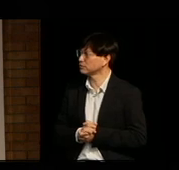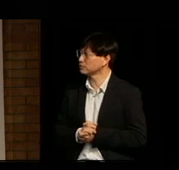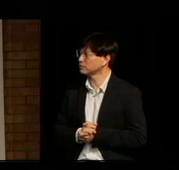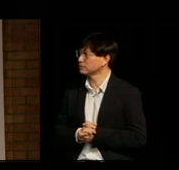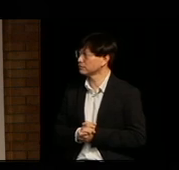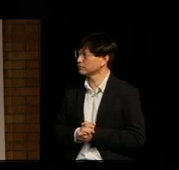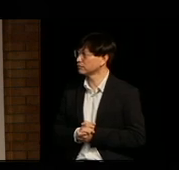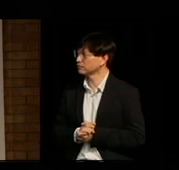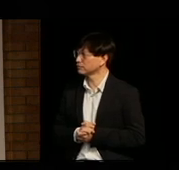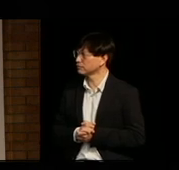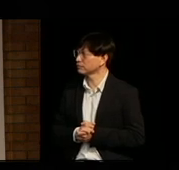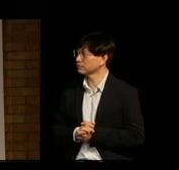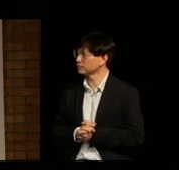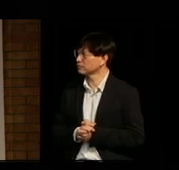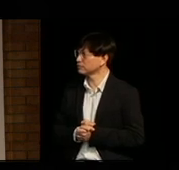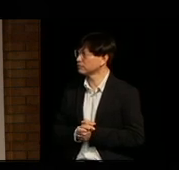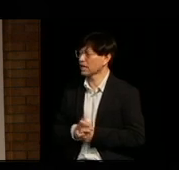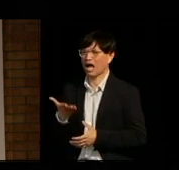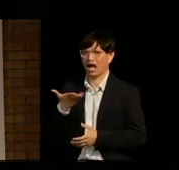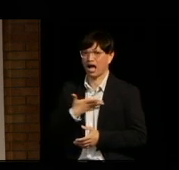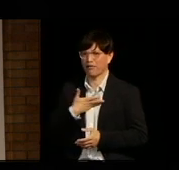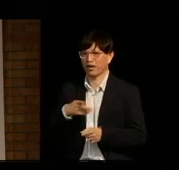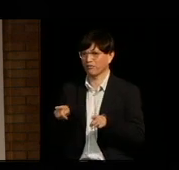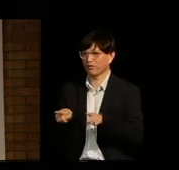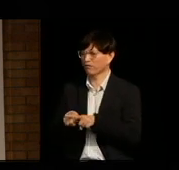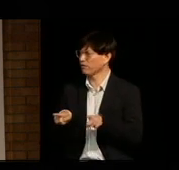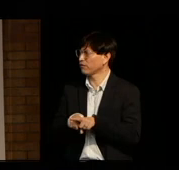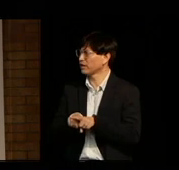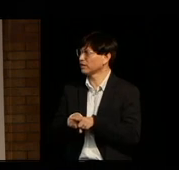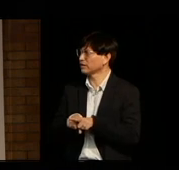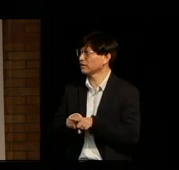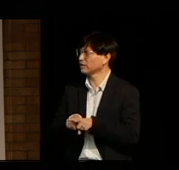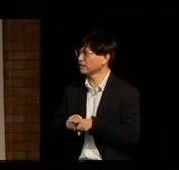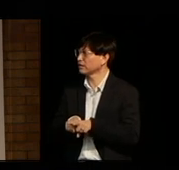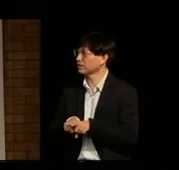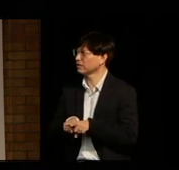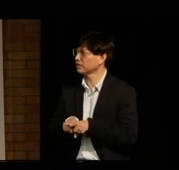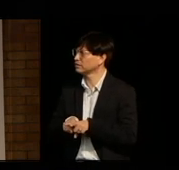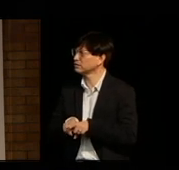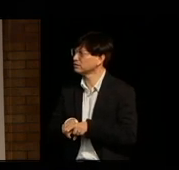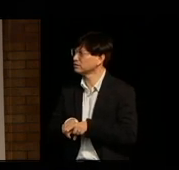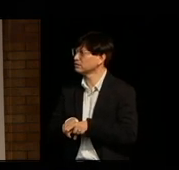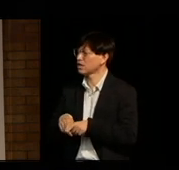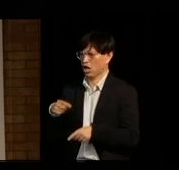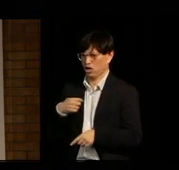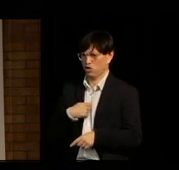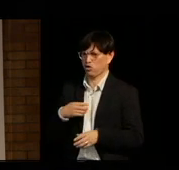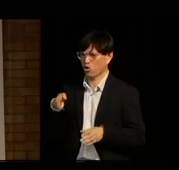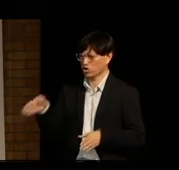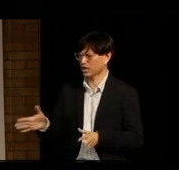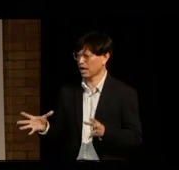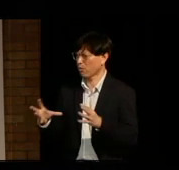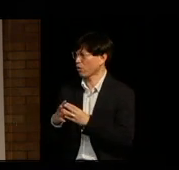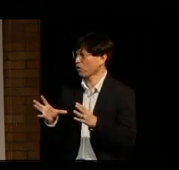quindi chiaramente No io avevo fraterni oppure magari non poteva partecipare perché mare io potevo andare a comunità e sentire